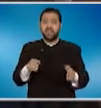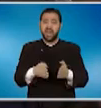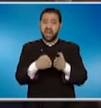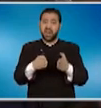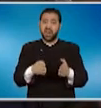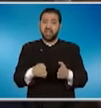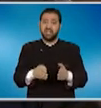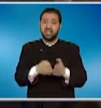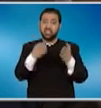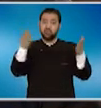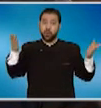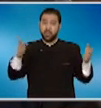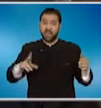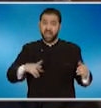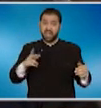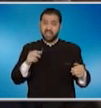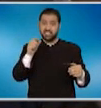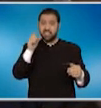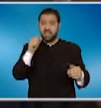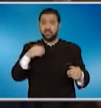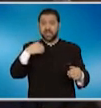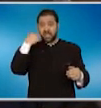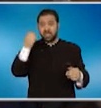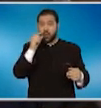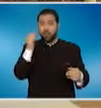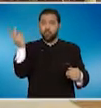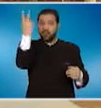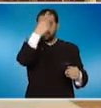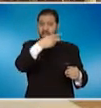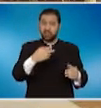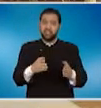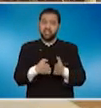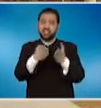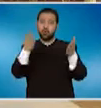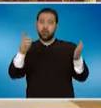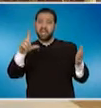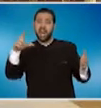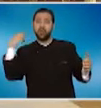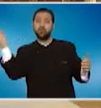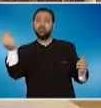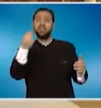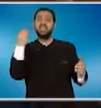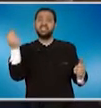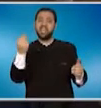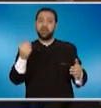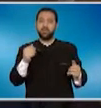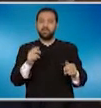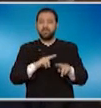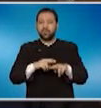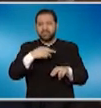cunoașterea este reacția conștiinței atunci când percepe ceea ce revelația îi oferă la nivel de informație. Cam aceasta ar fi diferența.